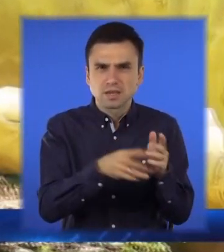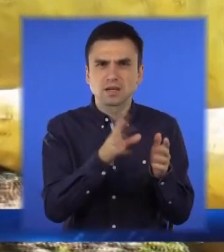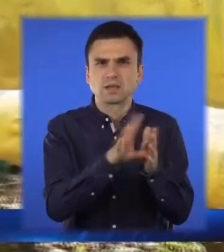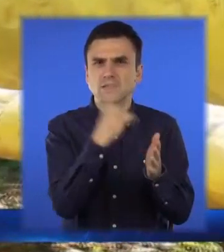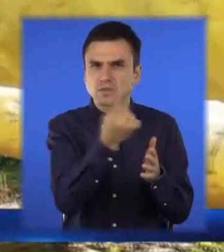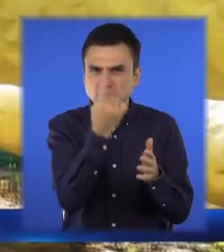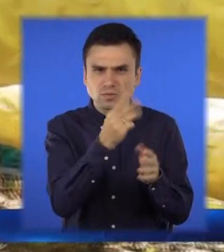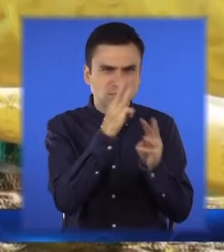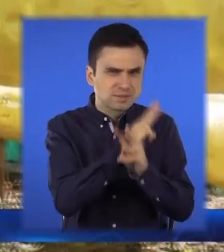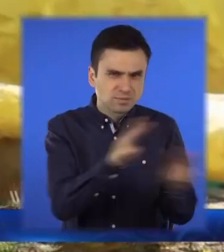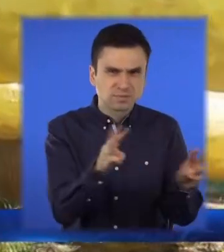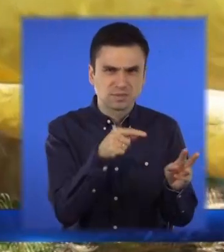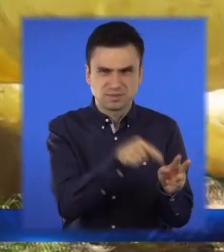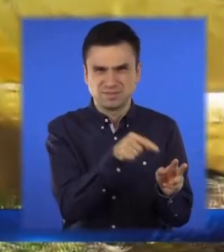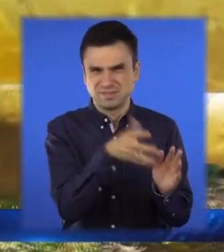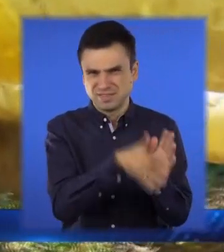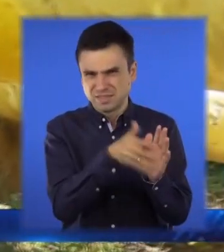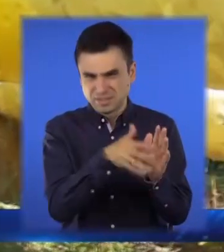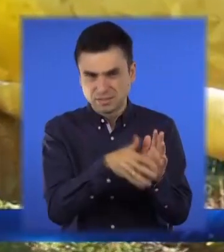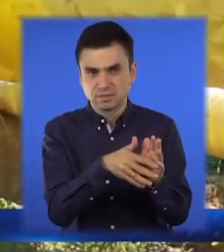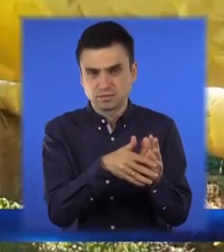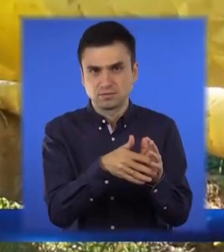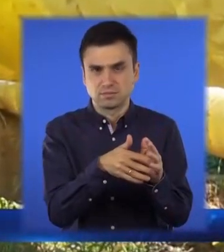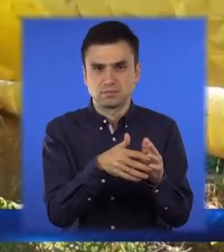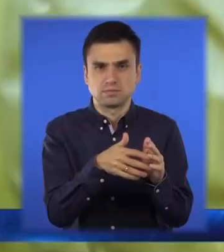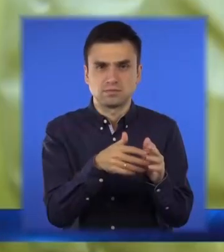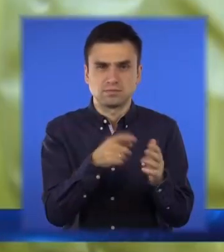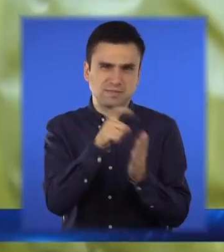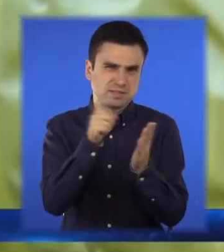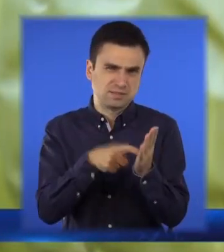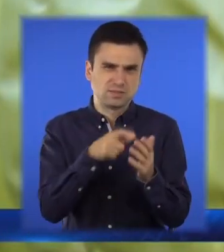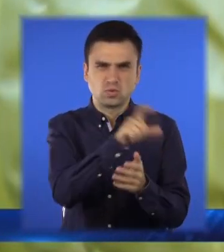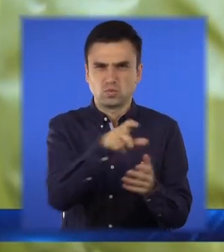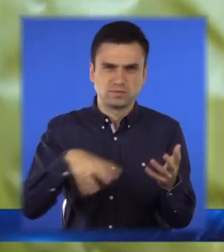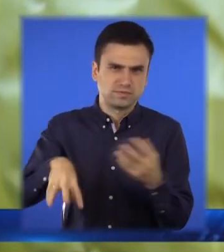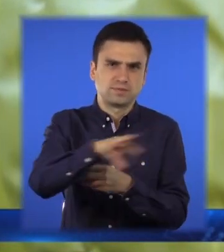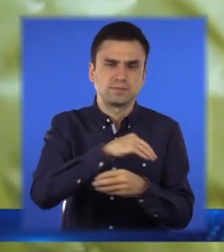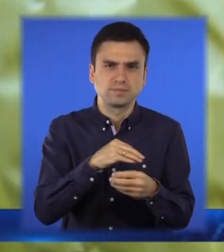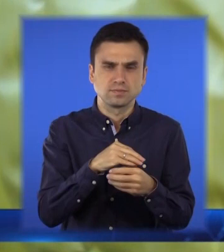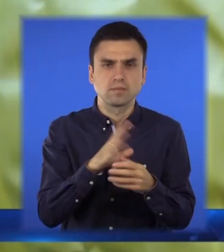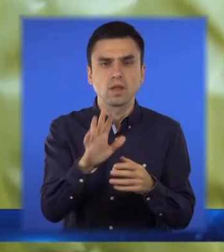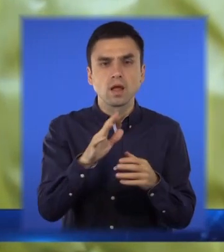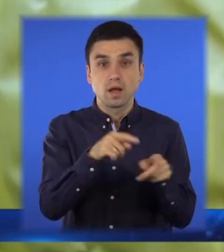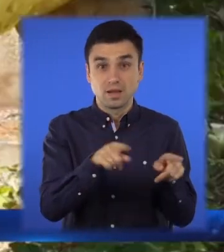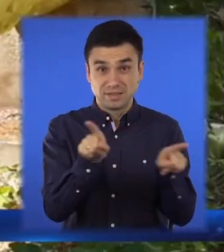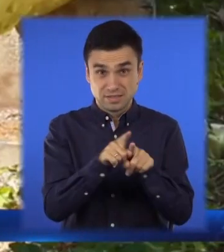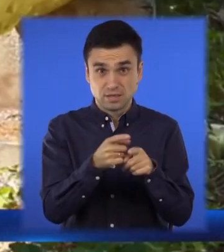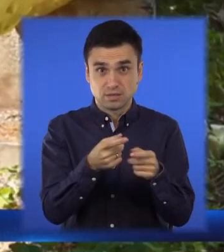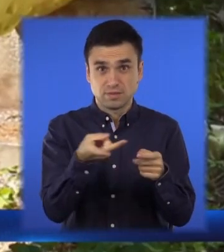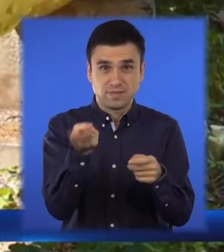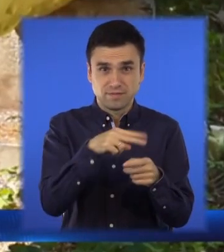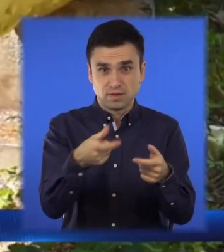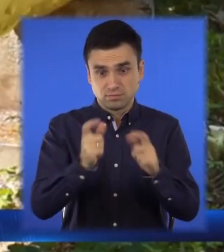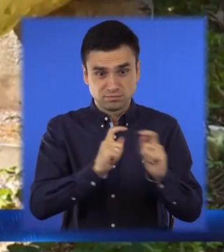інфраструктури, зарплат тощо. Втім, на думку експертів, запровадження абонентської плати за тепло може відтермінуватися,